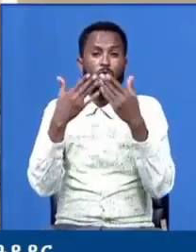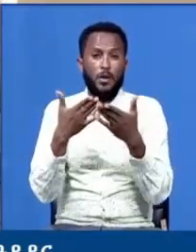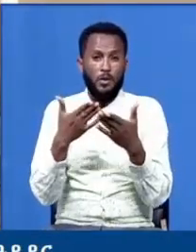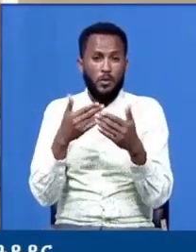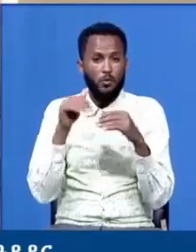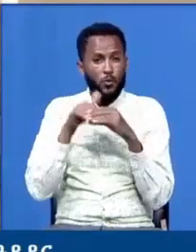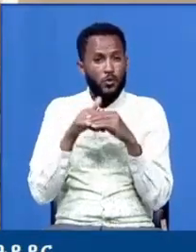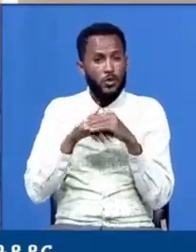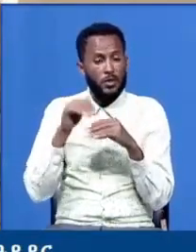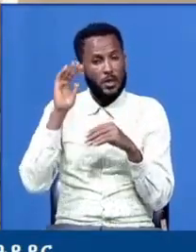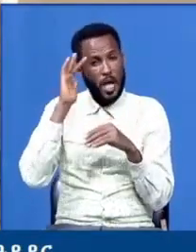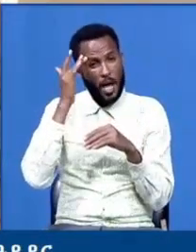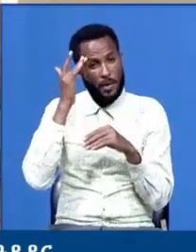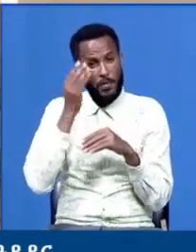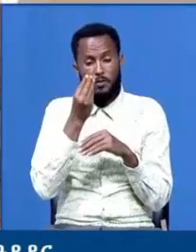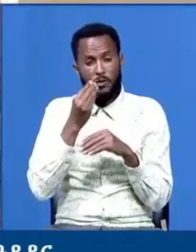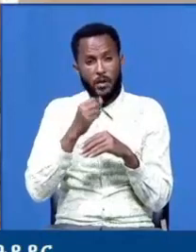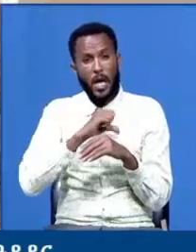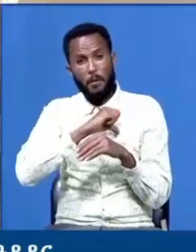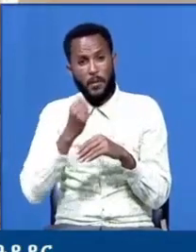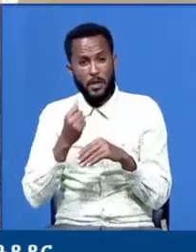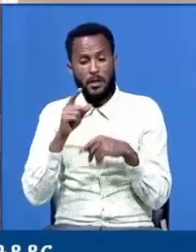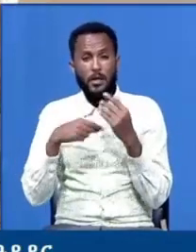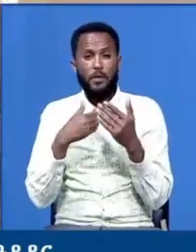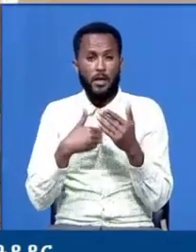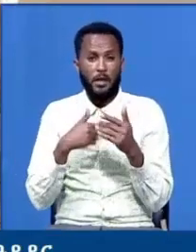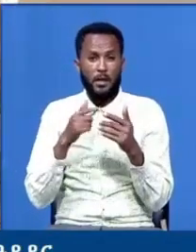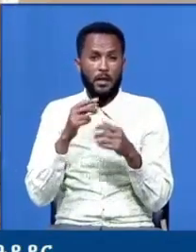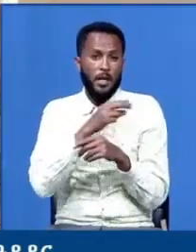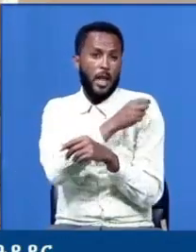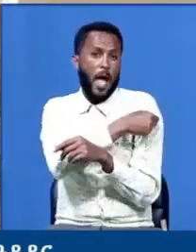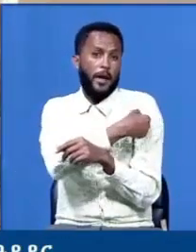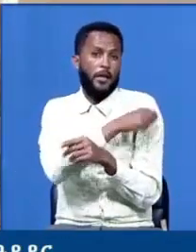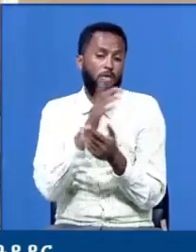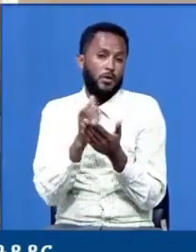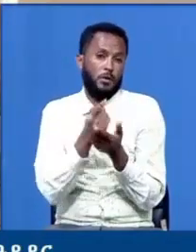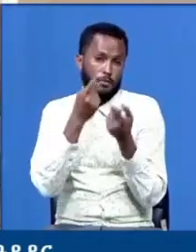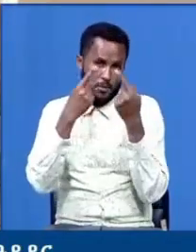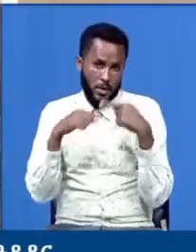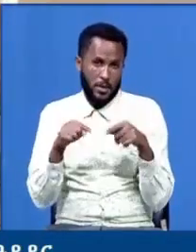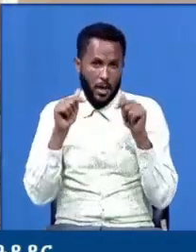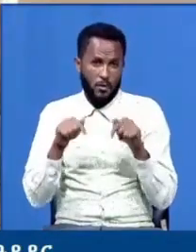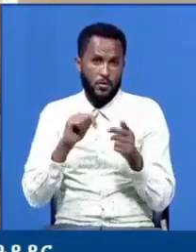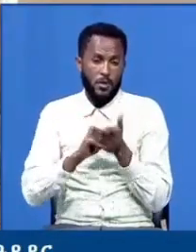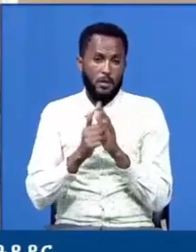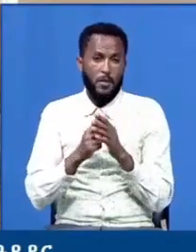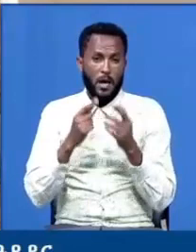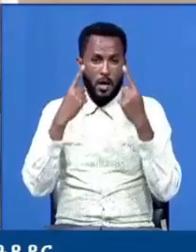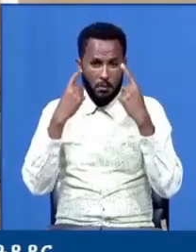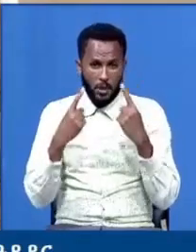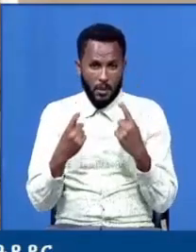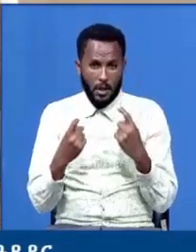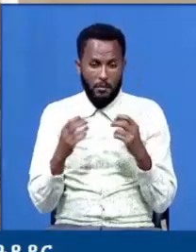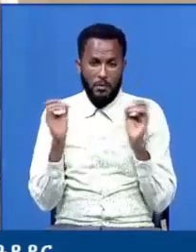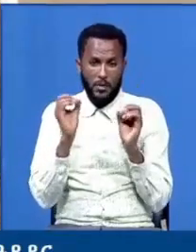ሕማም ብውሽጢ ስለለለዋት ምግቢ የተቕበለይ ስለልበለት ላብዚ ልዓይ ደርሰድዋ ተቢልና መፂና እኒአና ኣብዚ ድማ ገና ምርመራ እያ ንበ ምንም